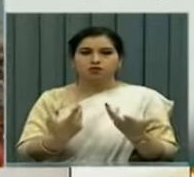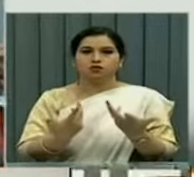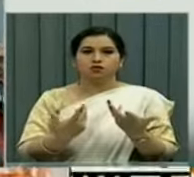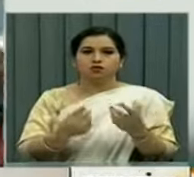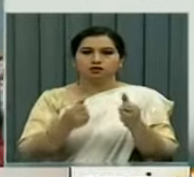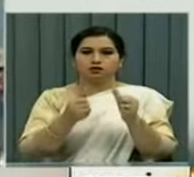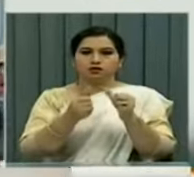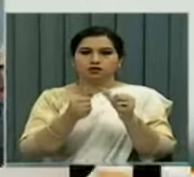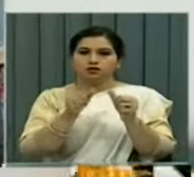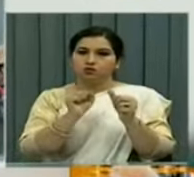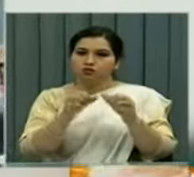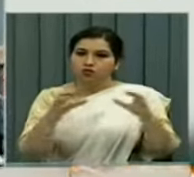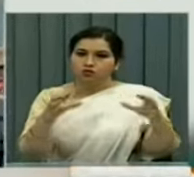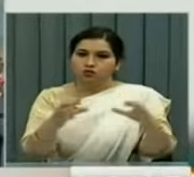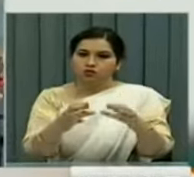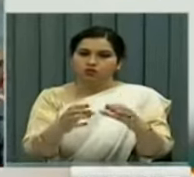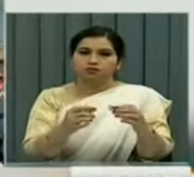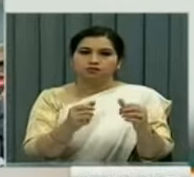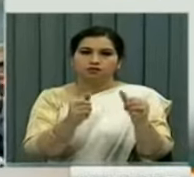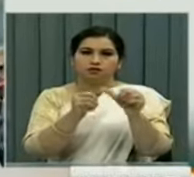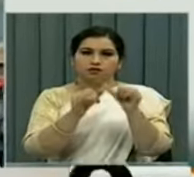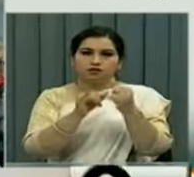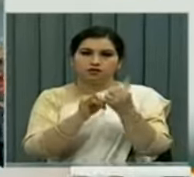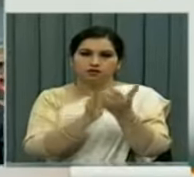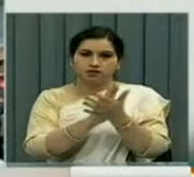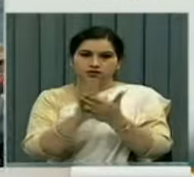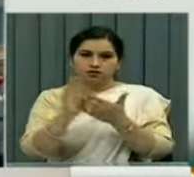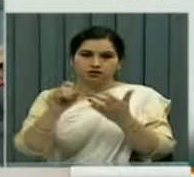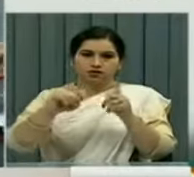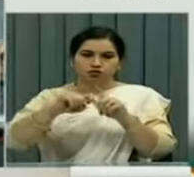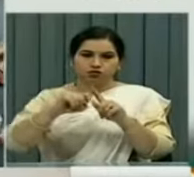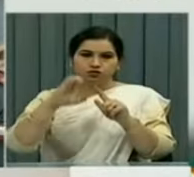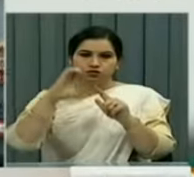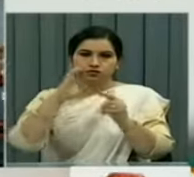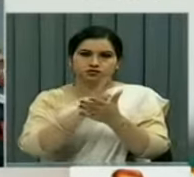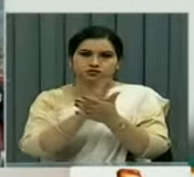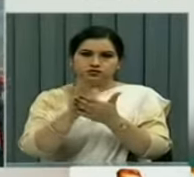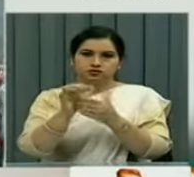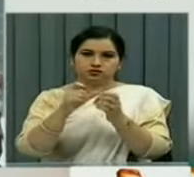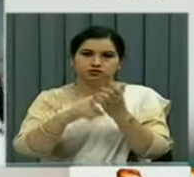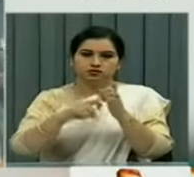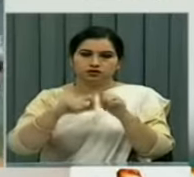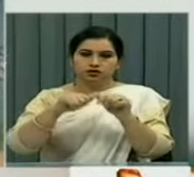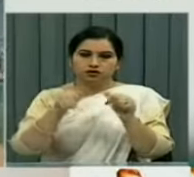इधर भेजी गई, उन्होंने बहुत अच्छा काम किया, बहुत अवार्ड्स मिले उनको।